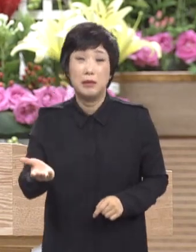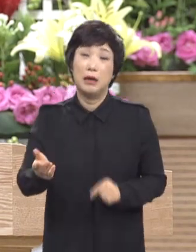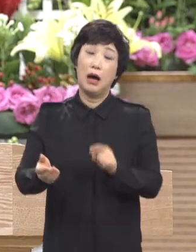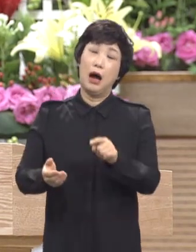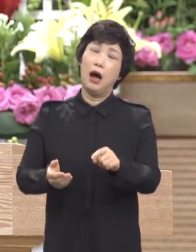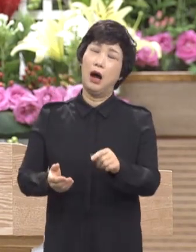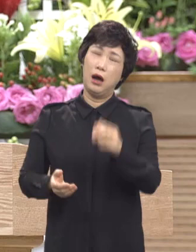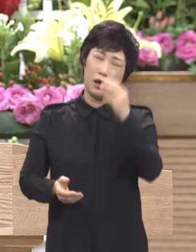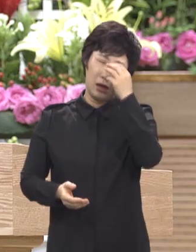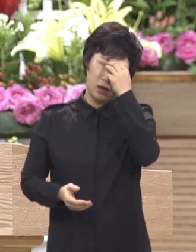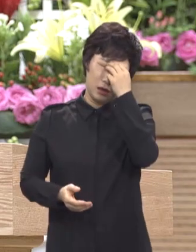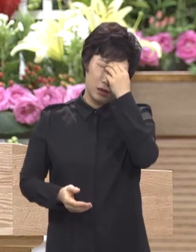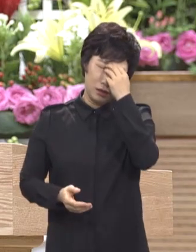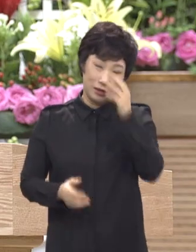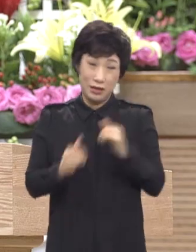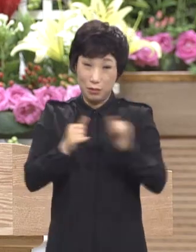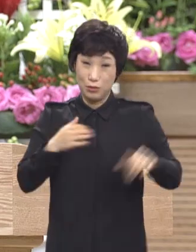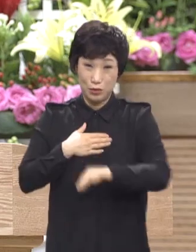사람이 바라볼 때